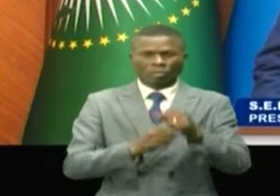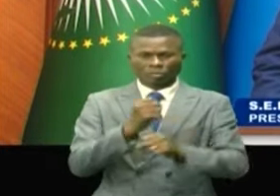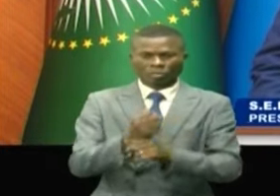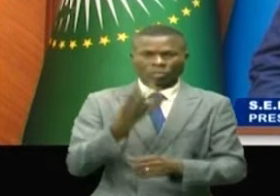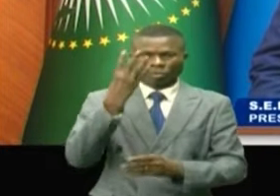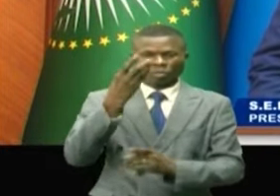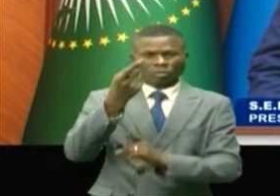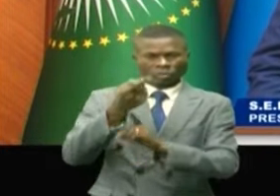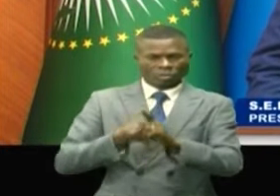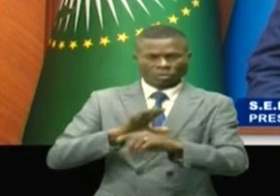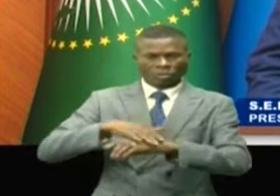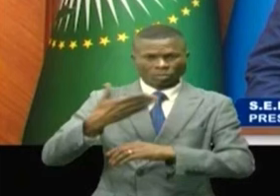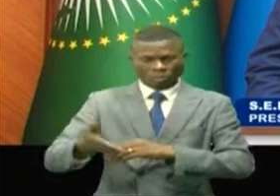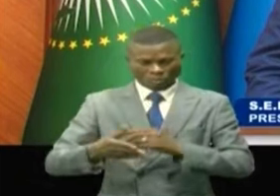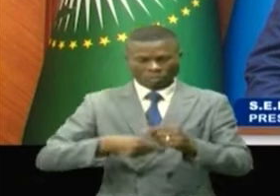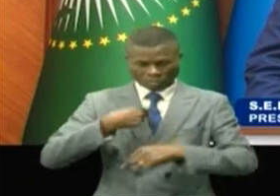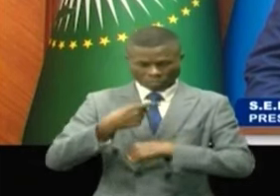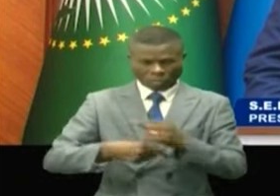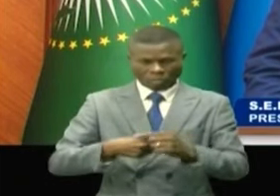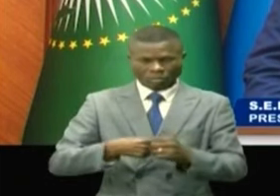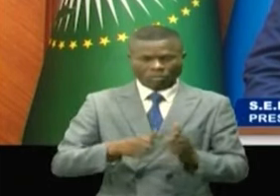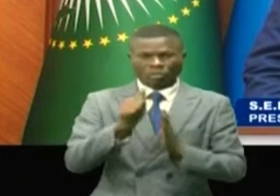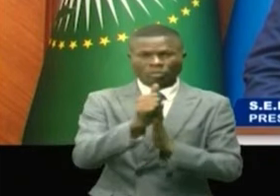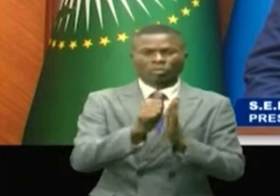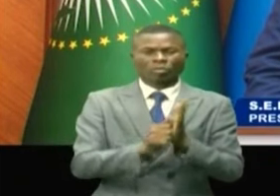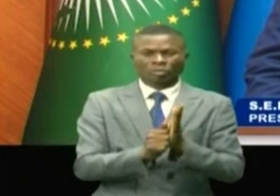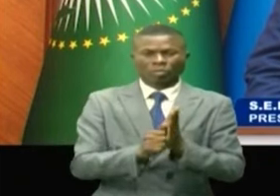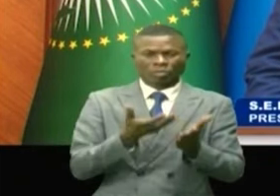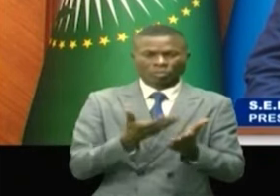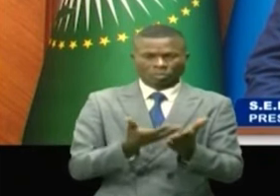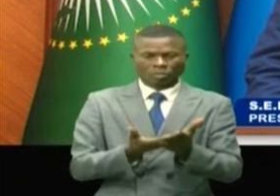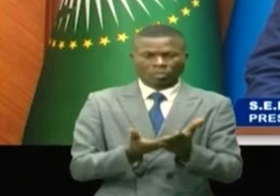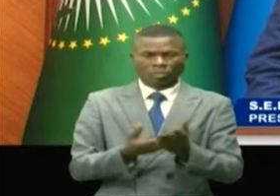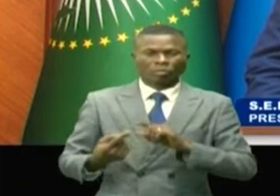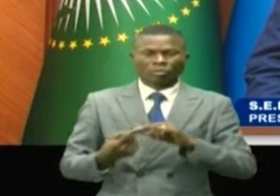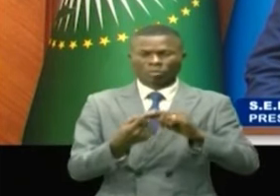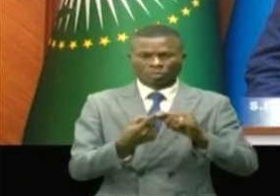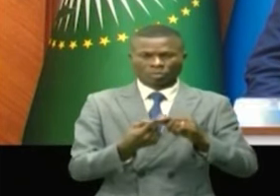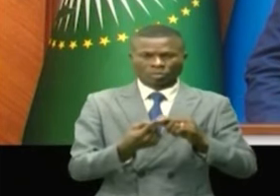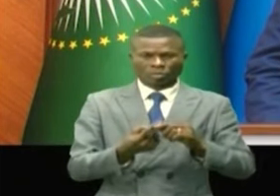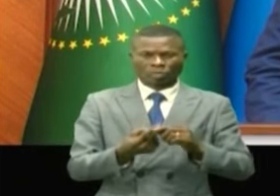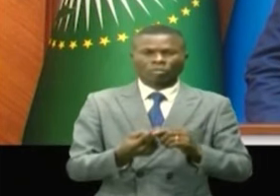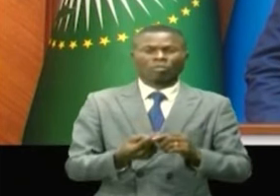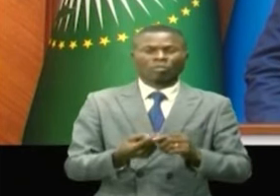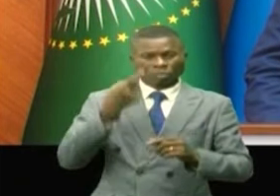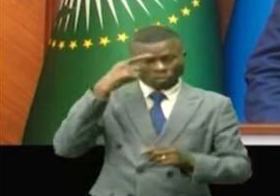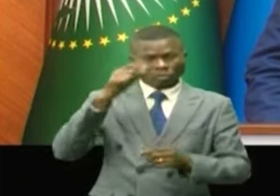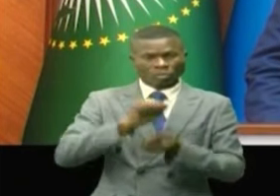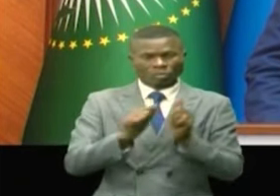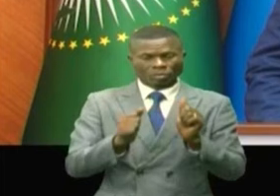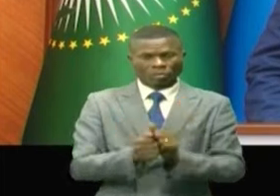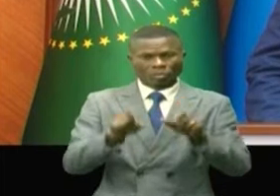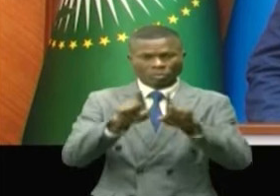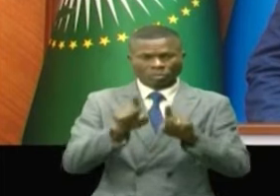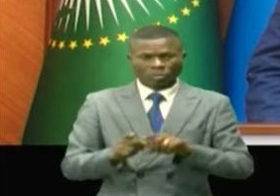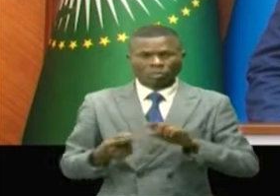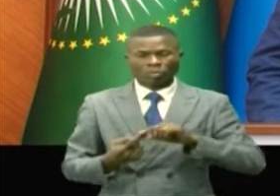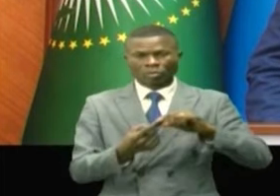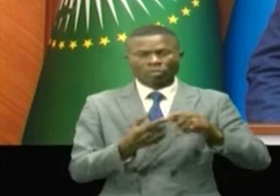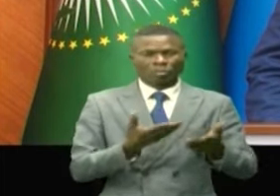4 mois après l'entrée en vigueur de cette de ce régime d'exception aux conséquences tout aussi